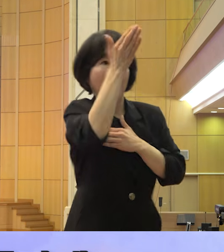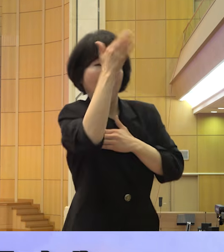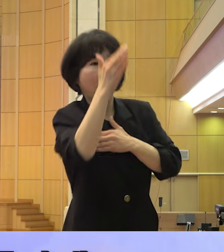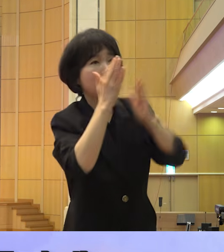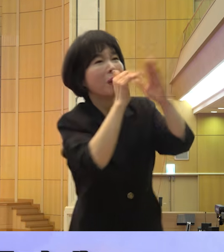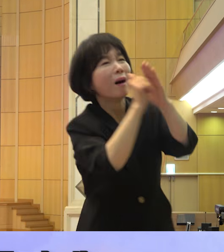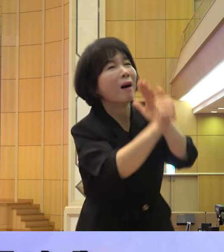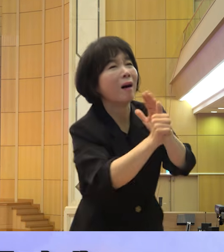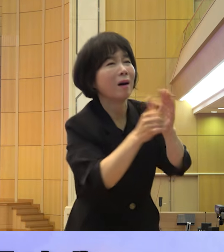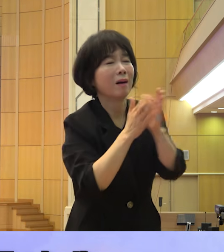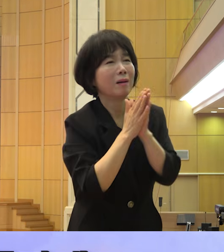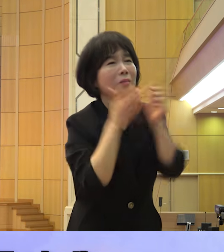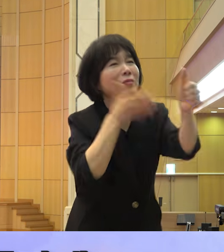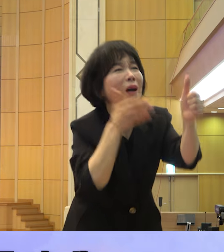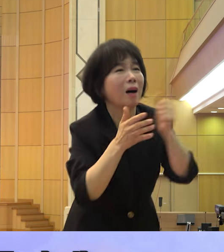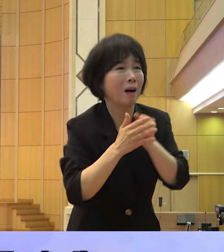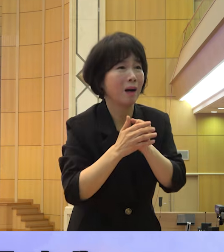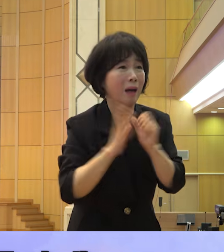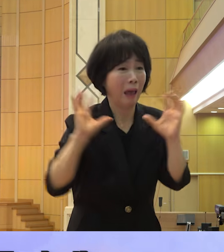이 아이가요